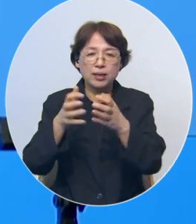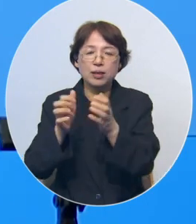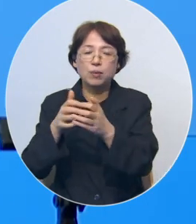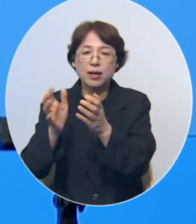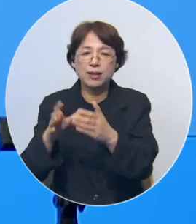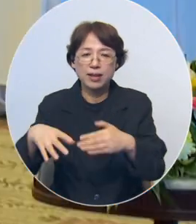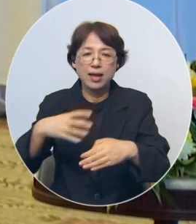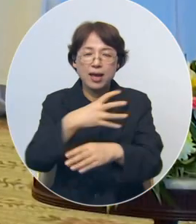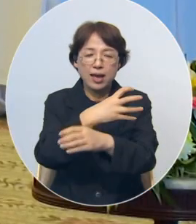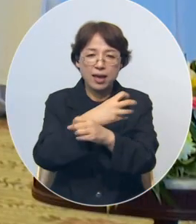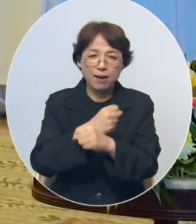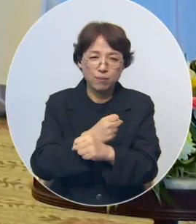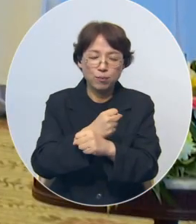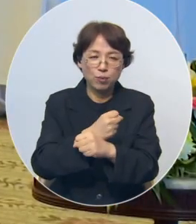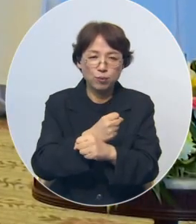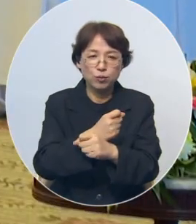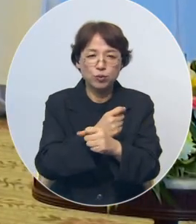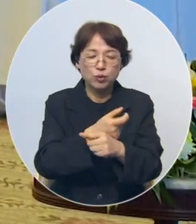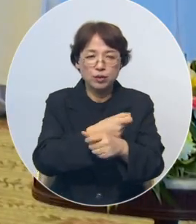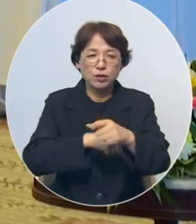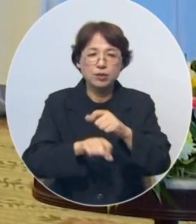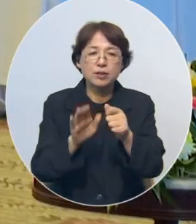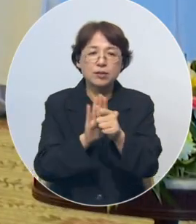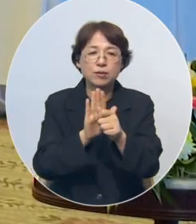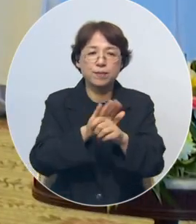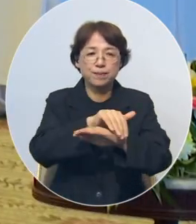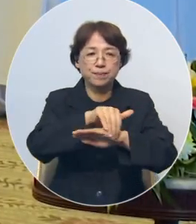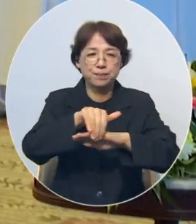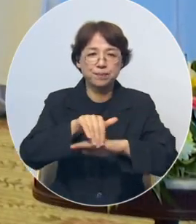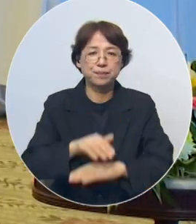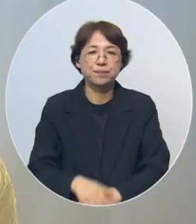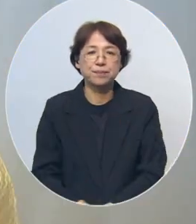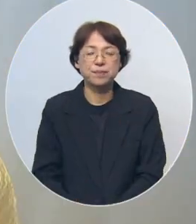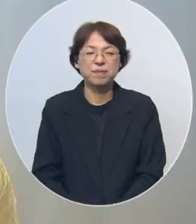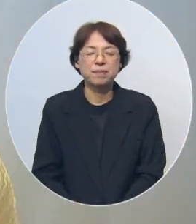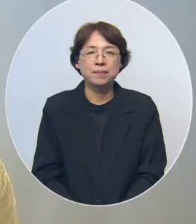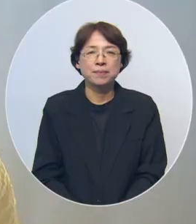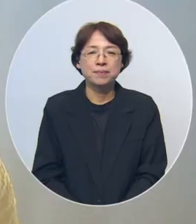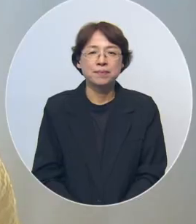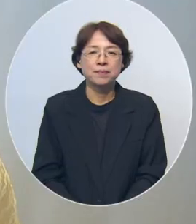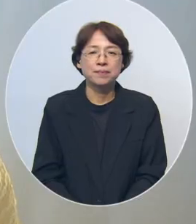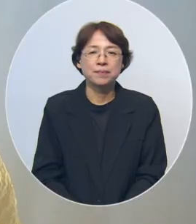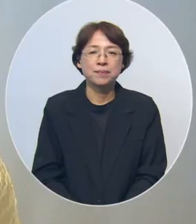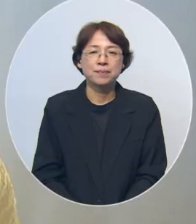성과로 이어지도록 적극 지원할 방침입니다. KTV 이혜진입니다.